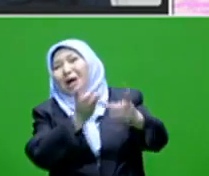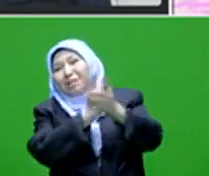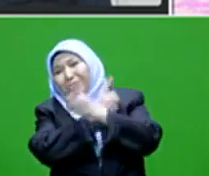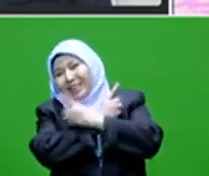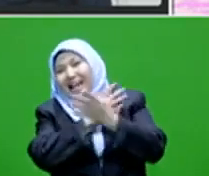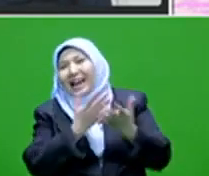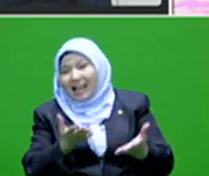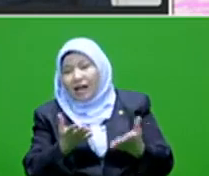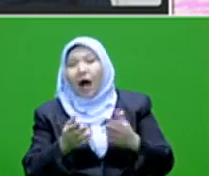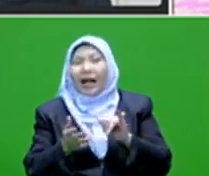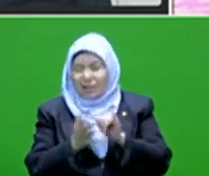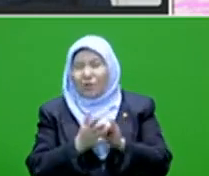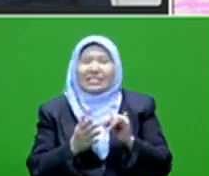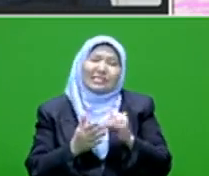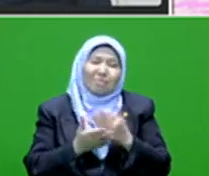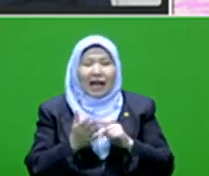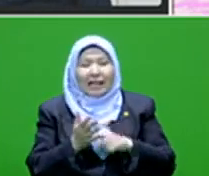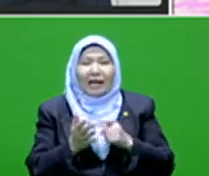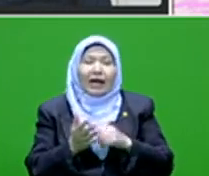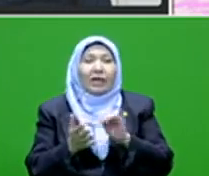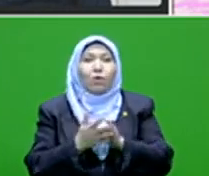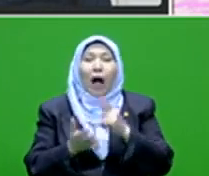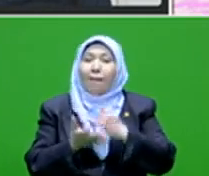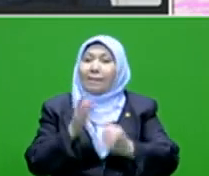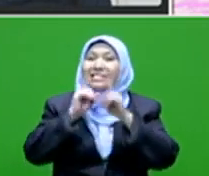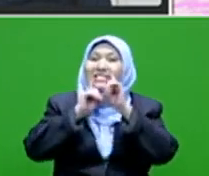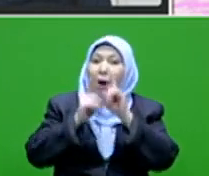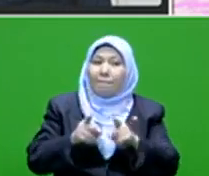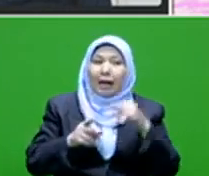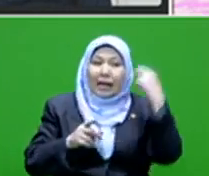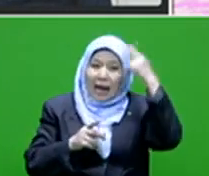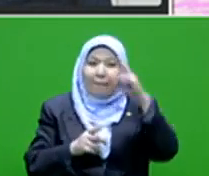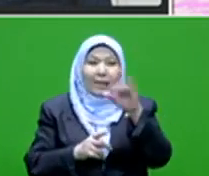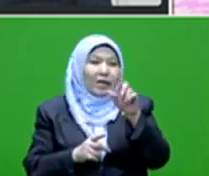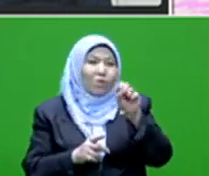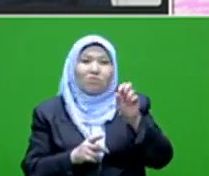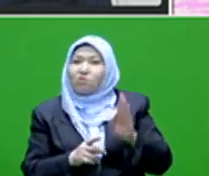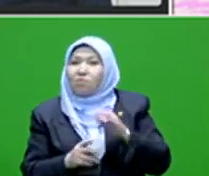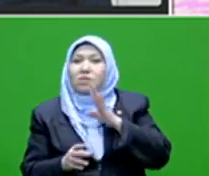tu lebih kurang lah kan? Dia kata, come here darling. Apa jawapan Nabi Yusuf? Nabi Yusuf kata apa?